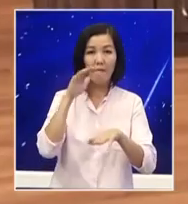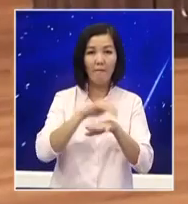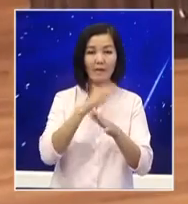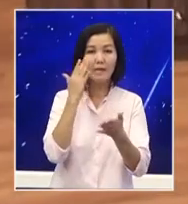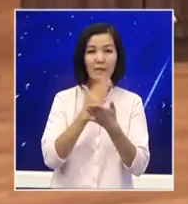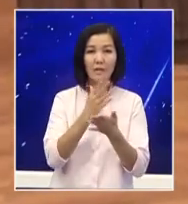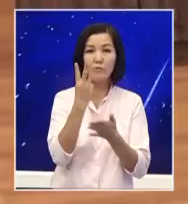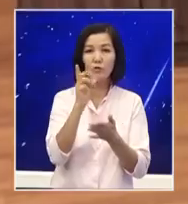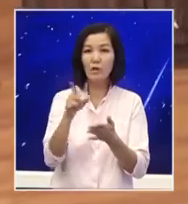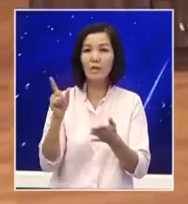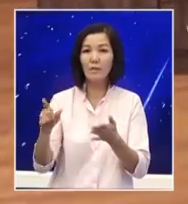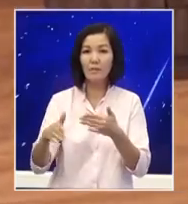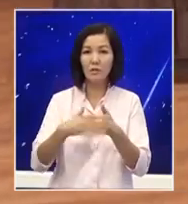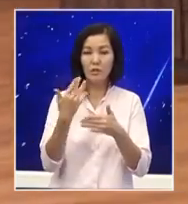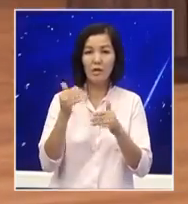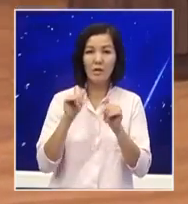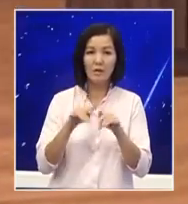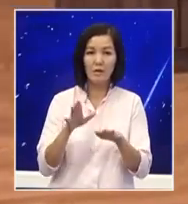азаматқа қатысты тиісті шаралар қабылданды.